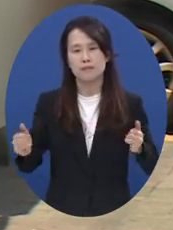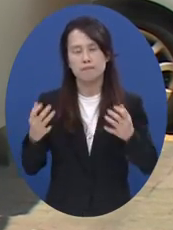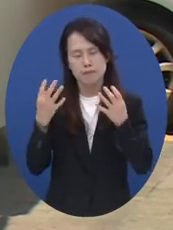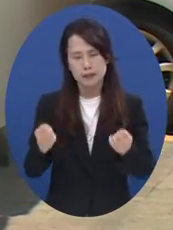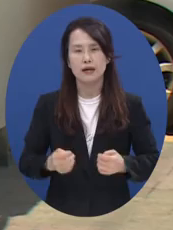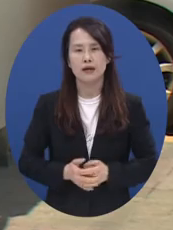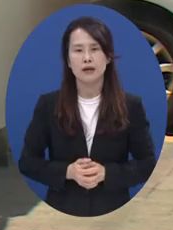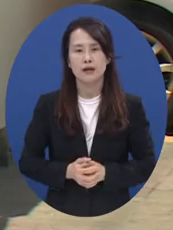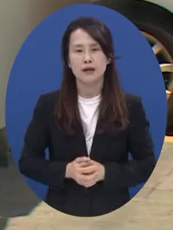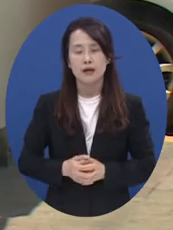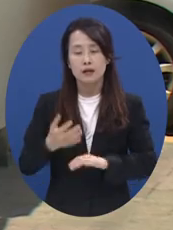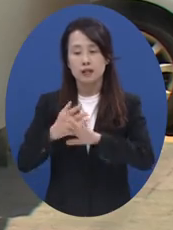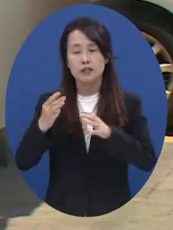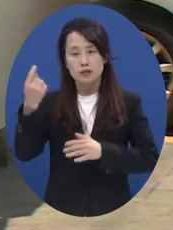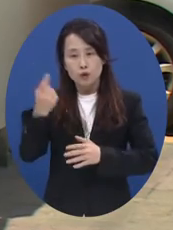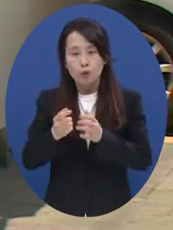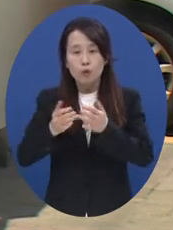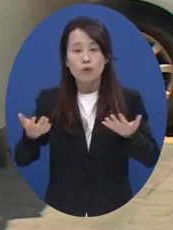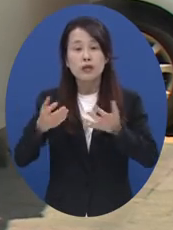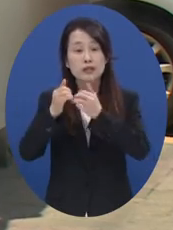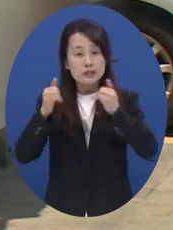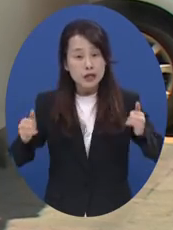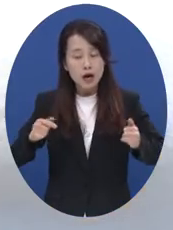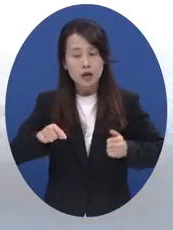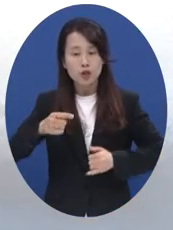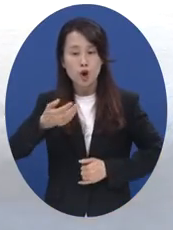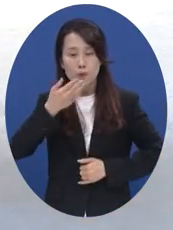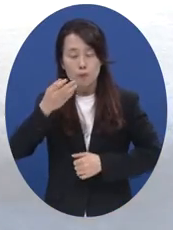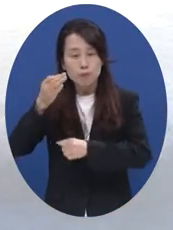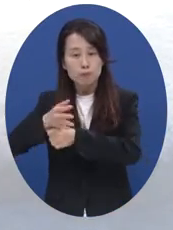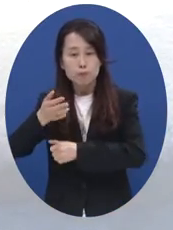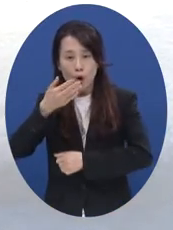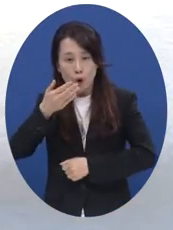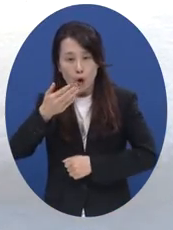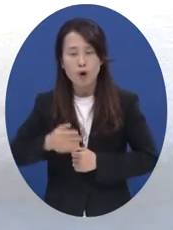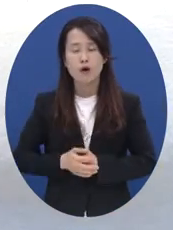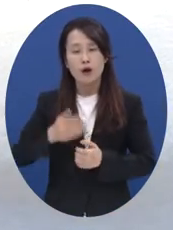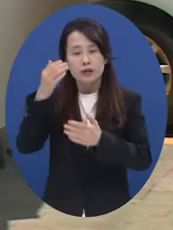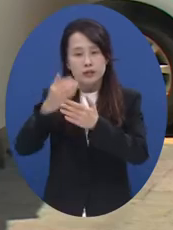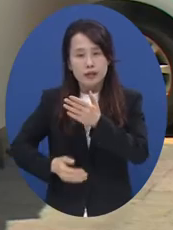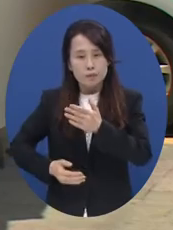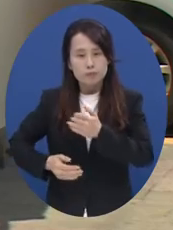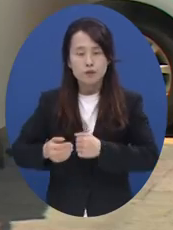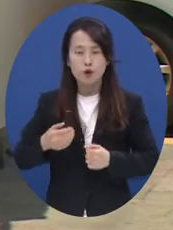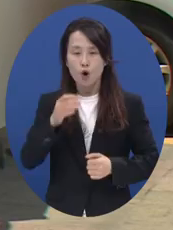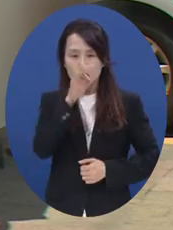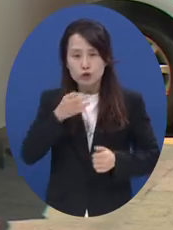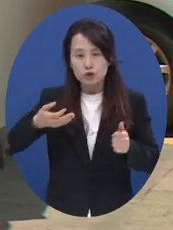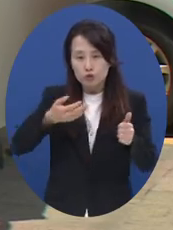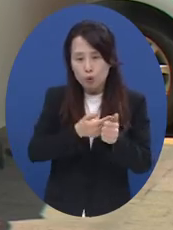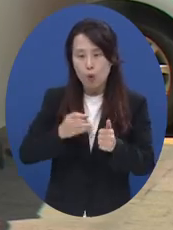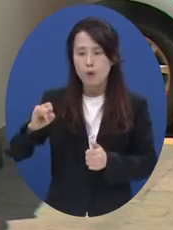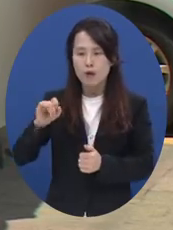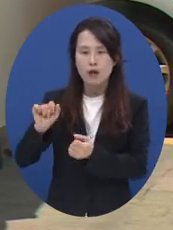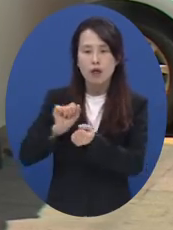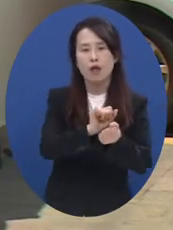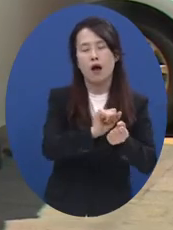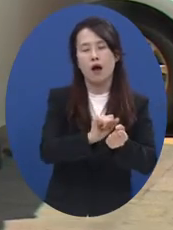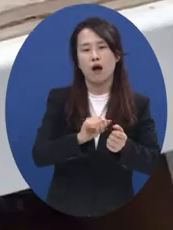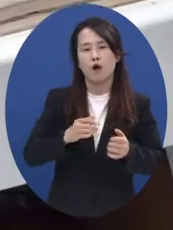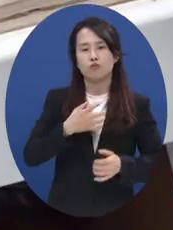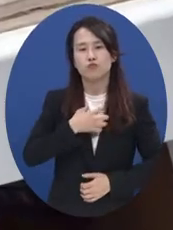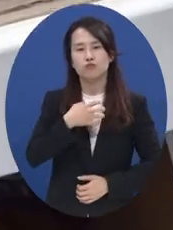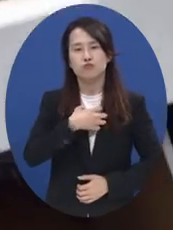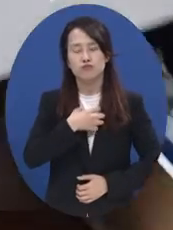있다라고 합니다. 그런데 이 외국인 근로자들이 이런 식품을 사서 먹고 잔반을 돼지에게 줄 경우 바이러스가 옮겨갈 수 있는